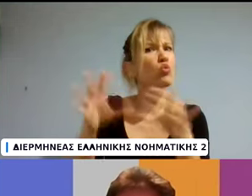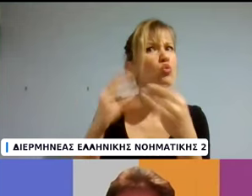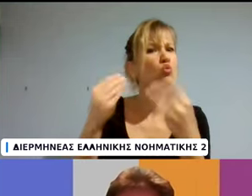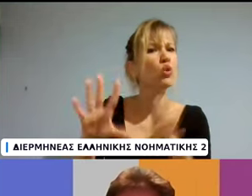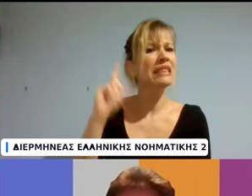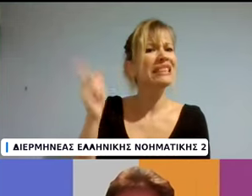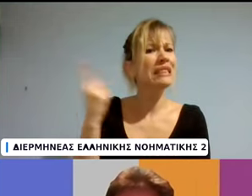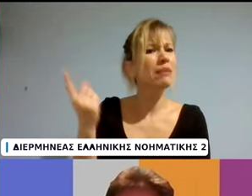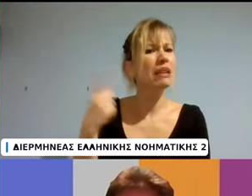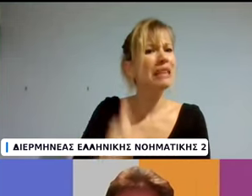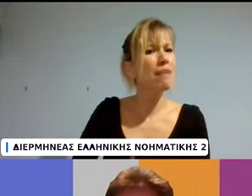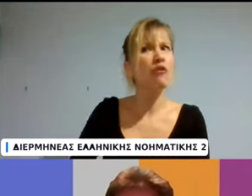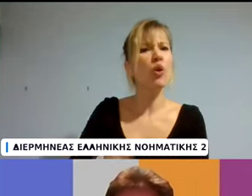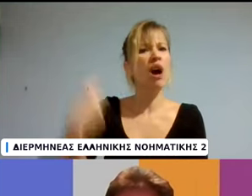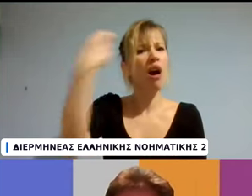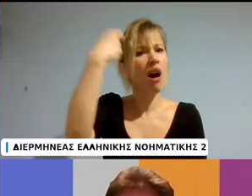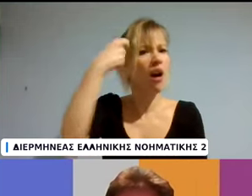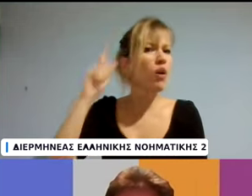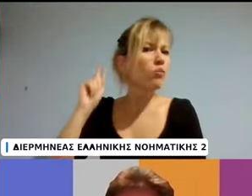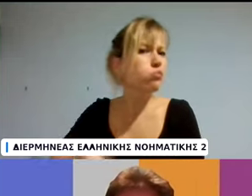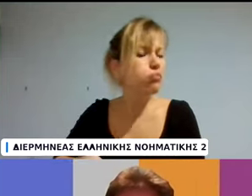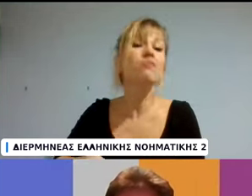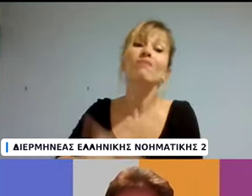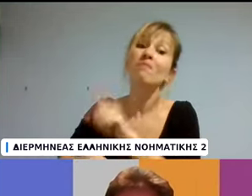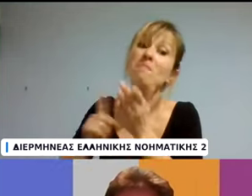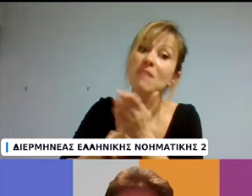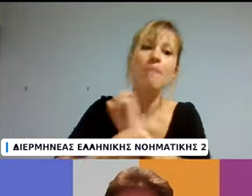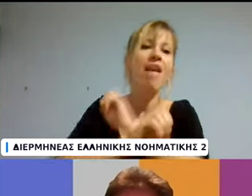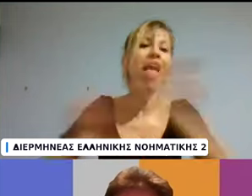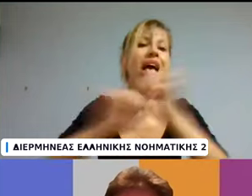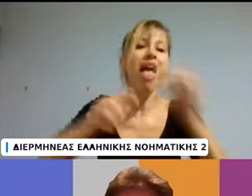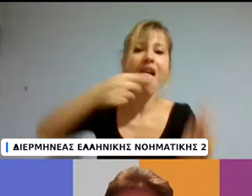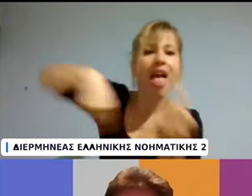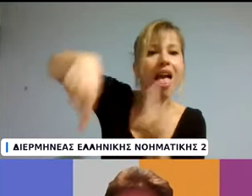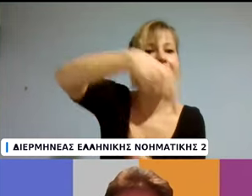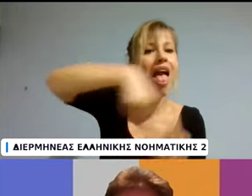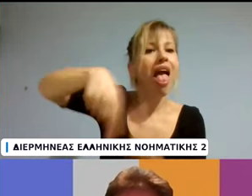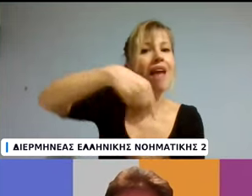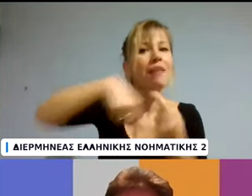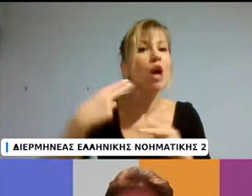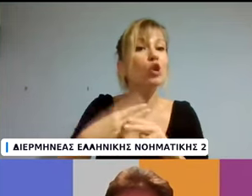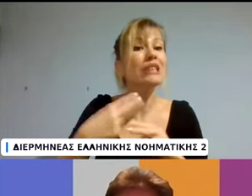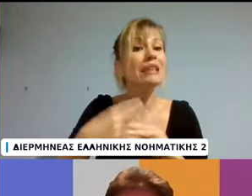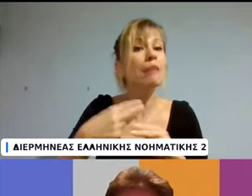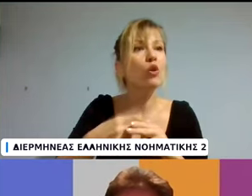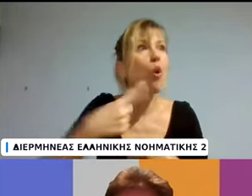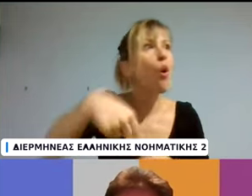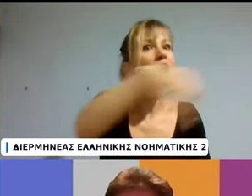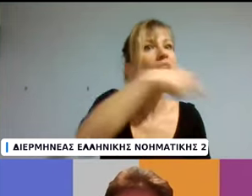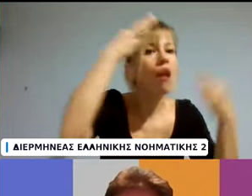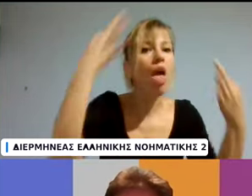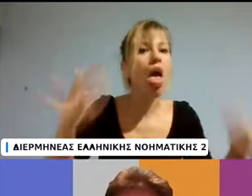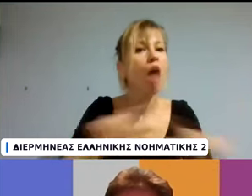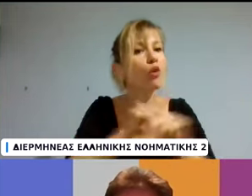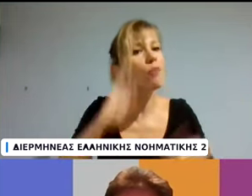είτε μέσω διαφόρων group, μέσω του PROS που έχει Blueboard, μέσω των συλλόγων τους, να κάνουν καταγγελία